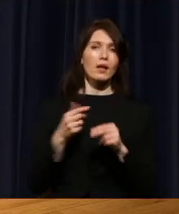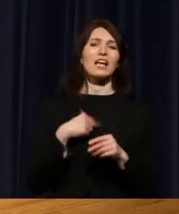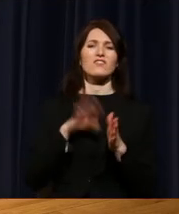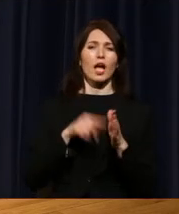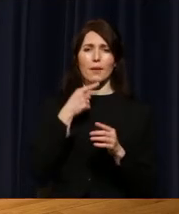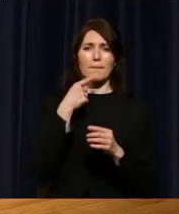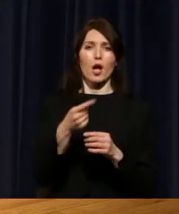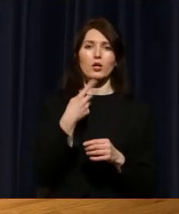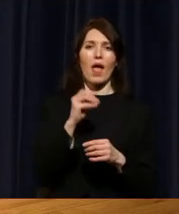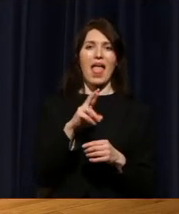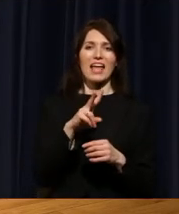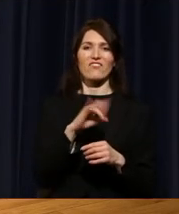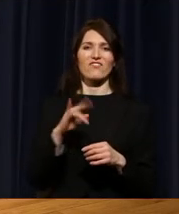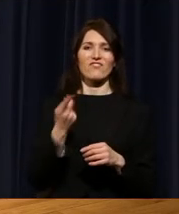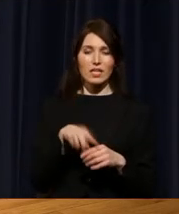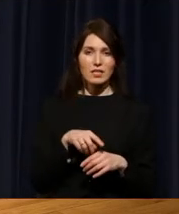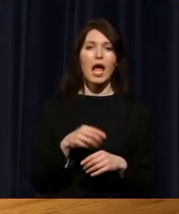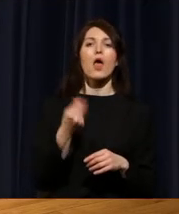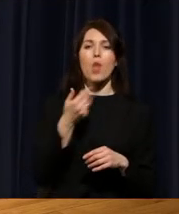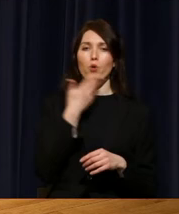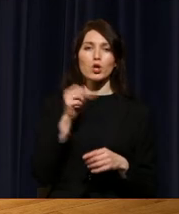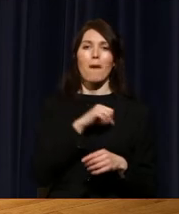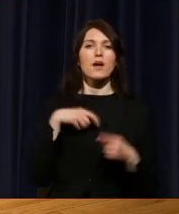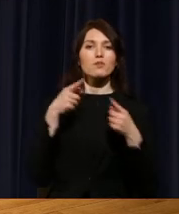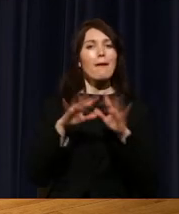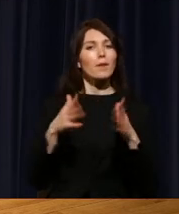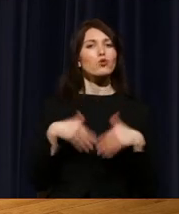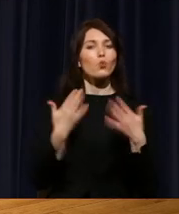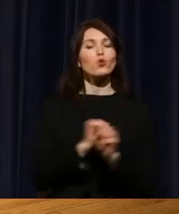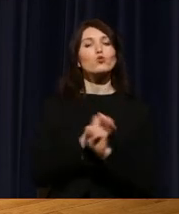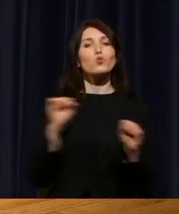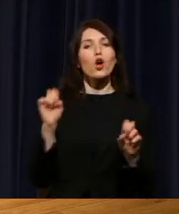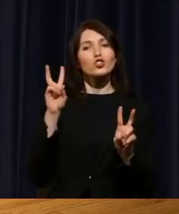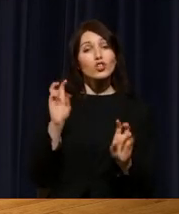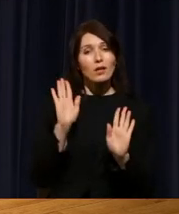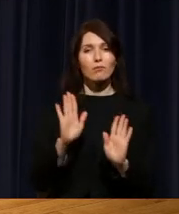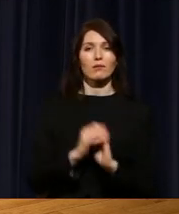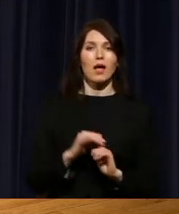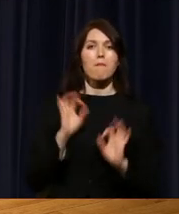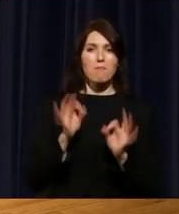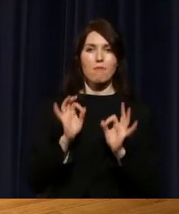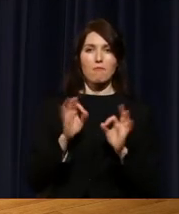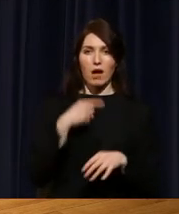repliku no Ervīna, viņš saka, nauda jau nav pašmērķis, bet dod drošību. Tā viņš saka.